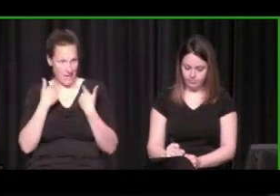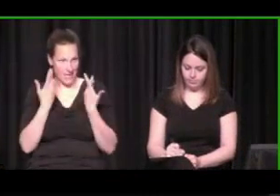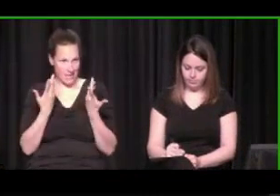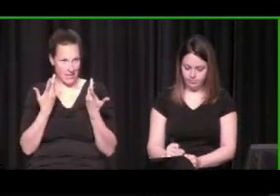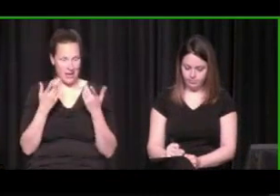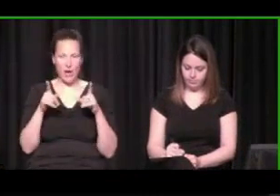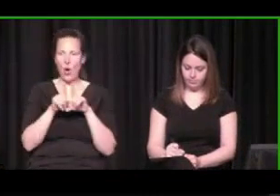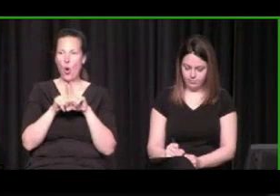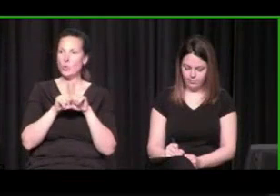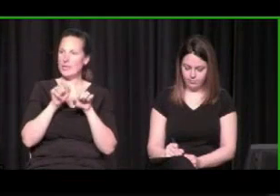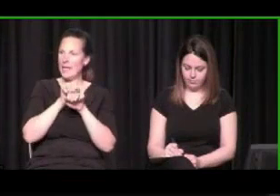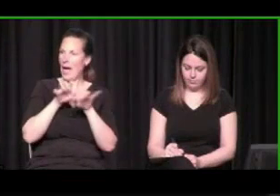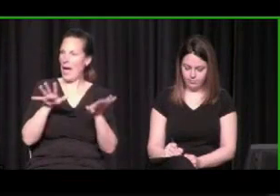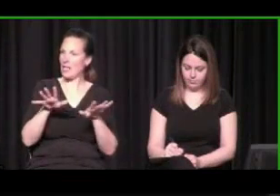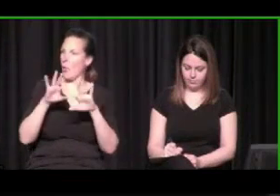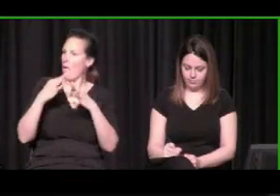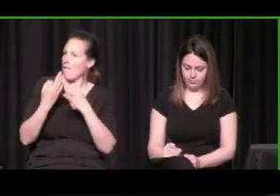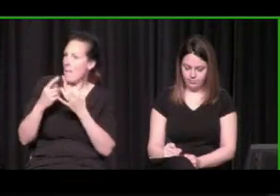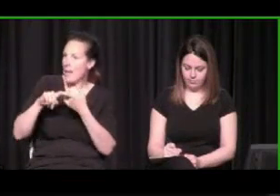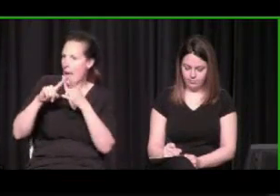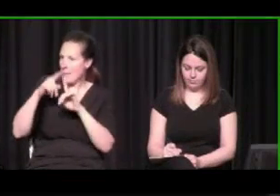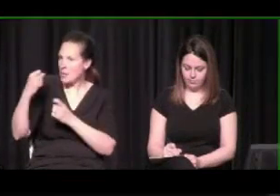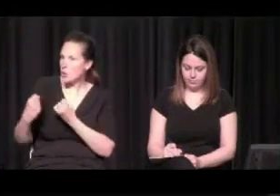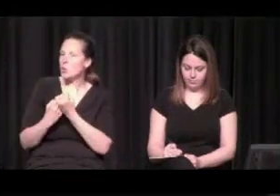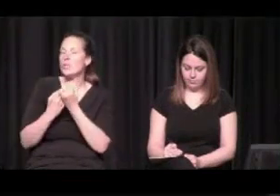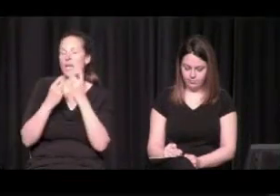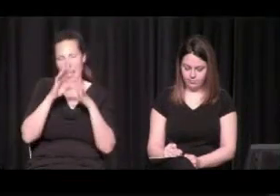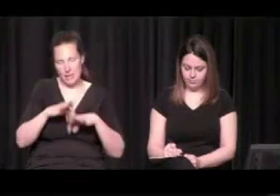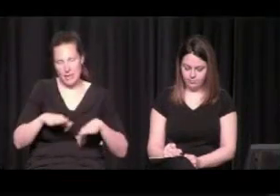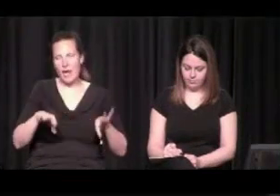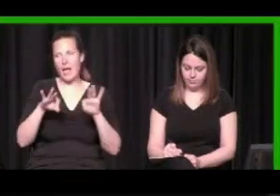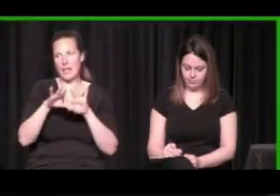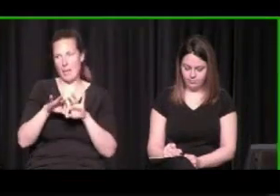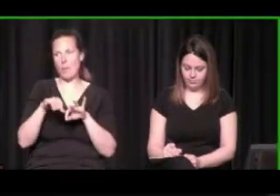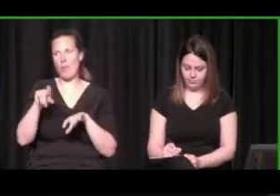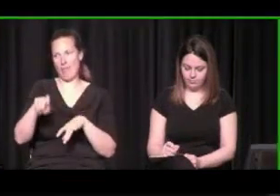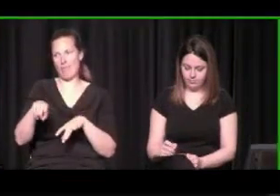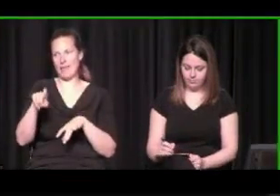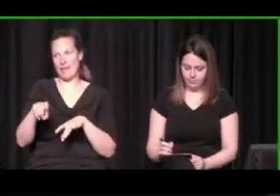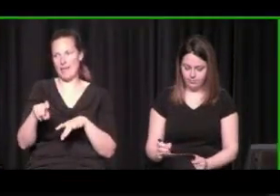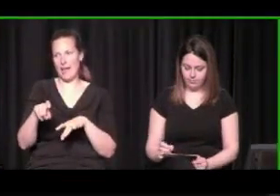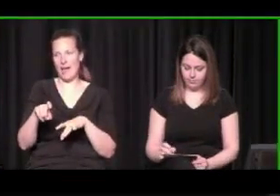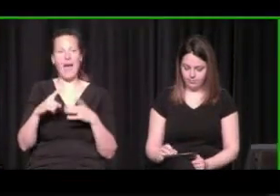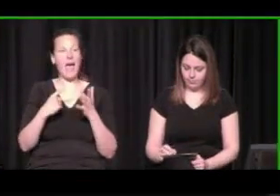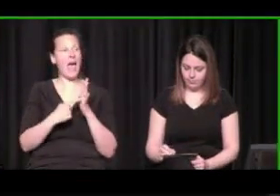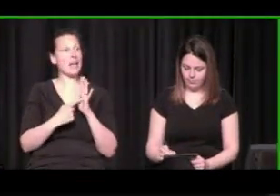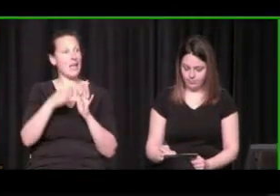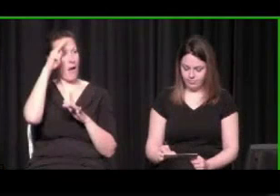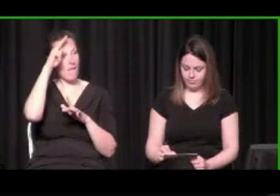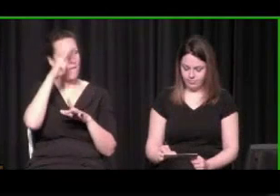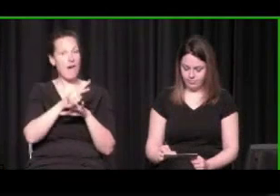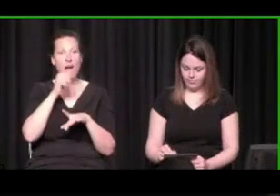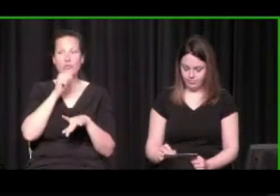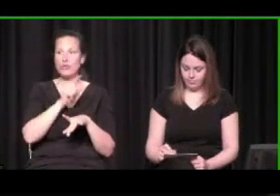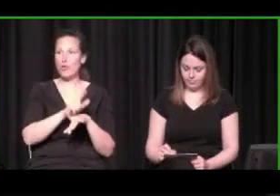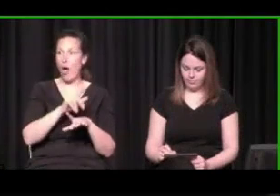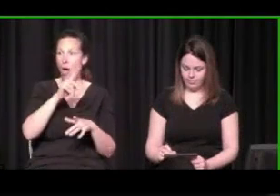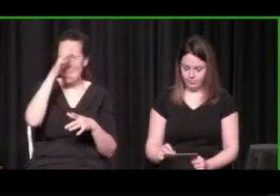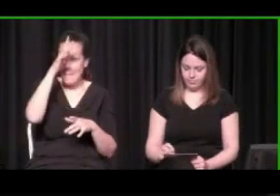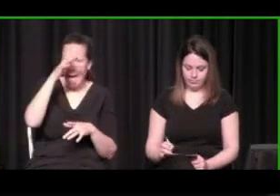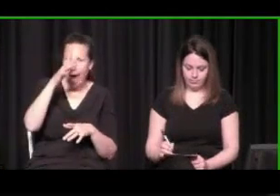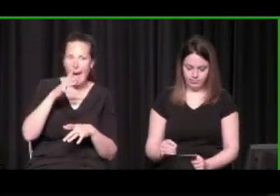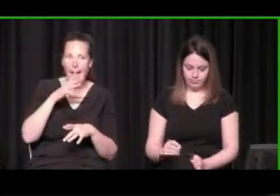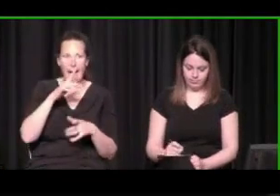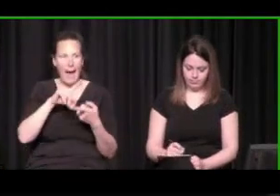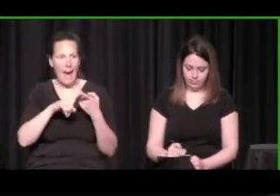du réseau immédiat est nécessaire. De qui est composé ce réseau-là? Est-ce qu'on a des frères, des sœurs, des proches, des parents, des amis qui